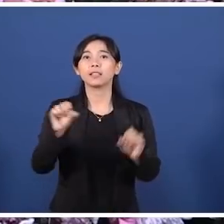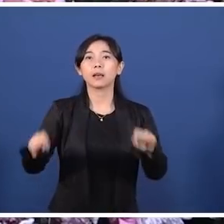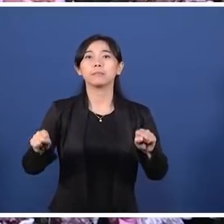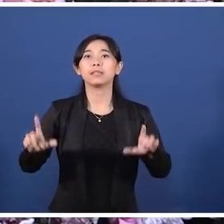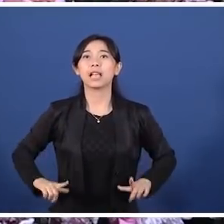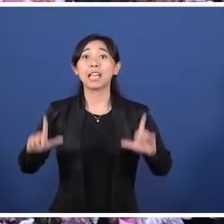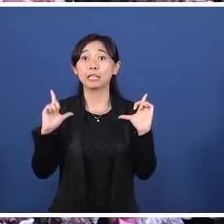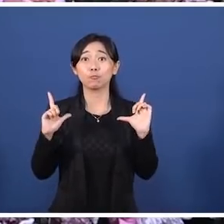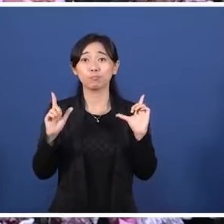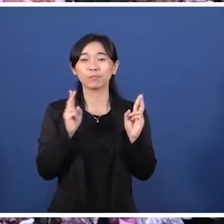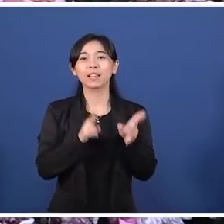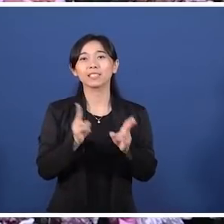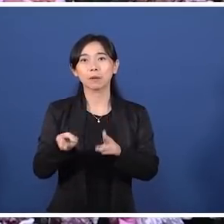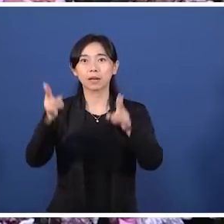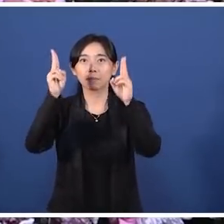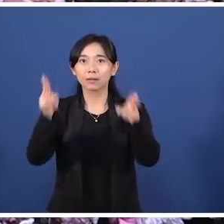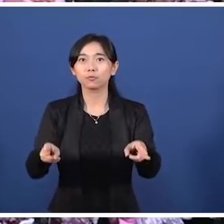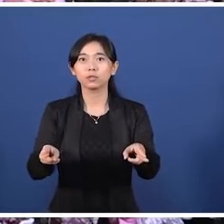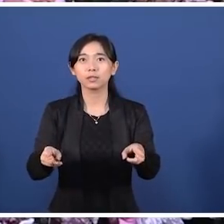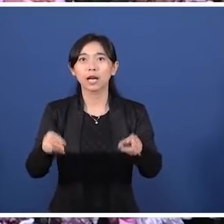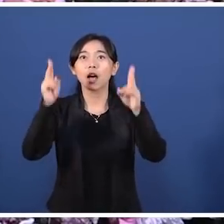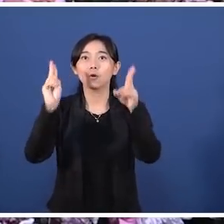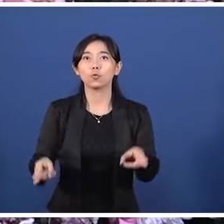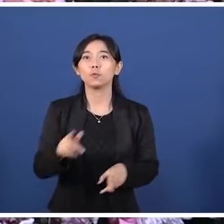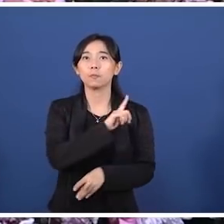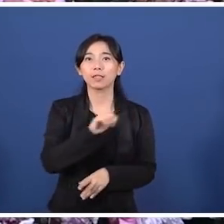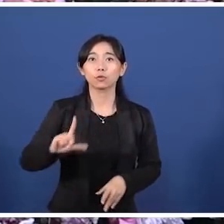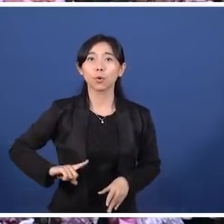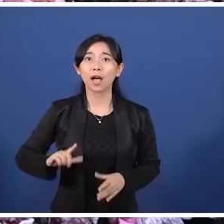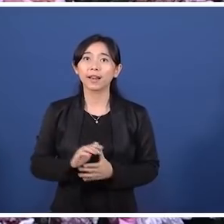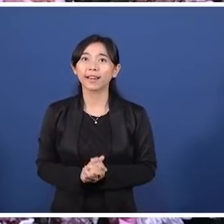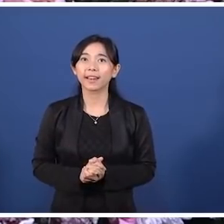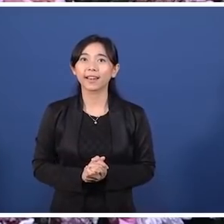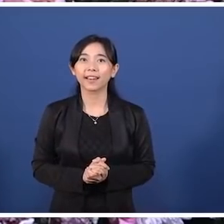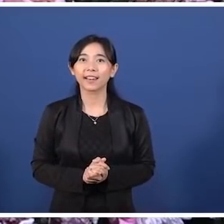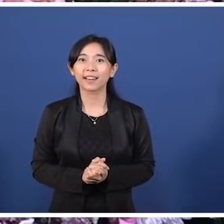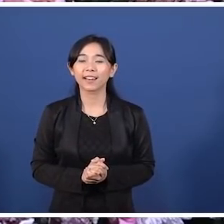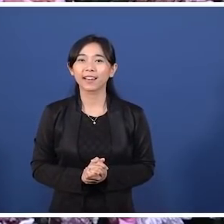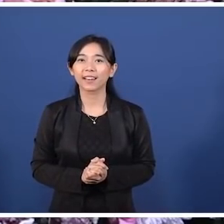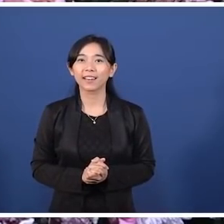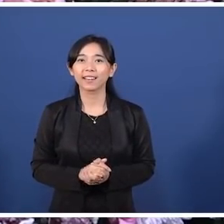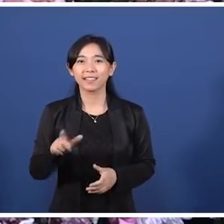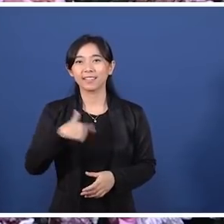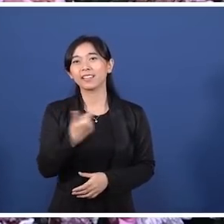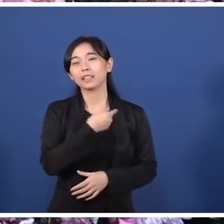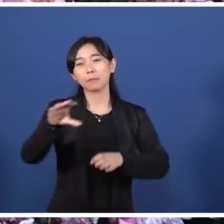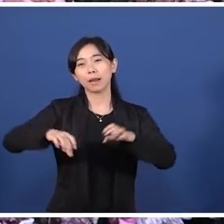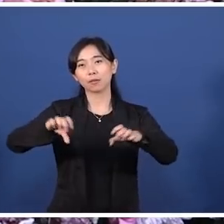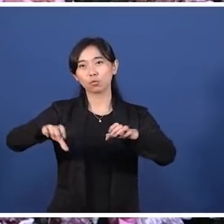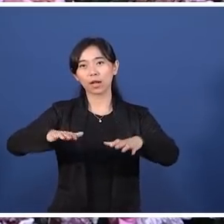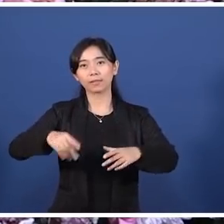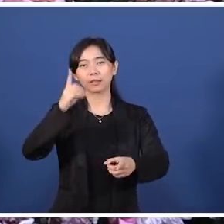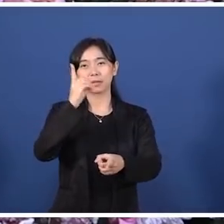hidup sebagai manusia, sebagai umat Tuhan, sebagai orang-orang yang bisa melakukan dan